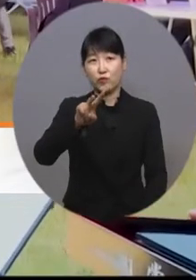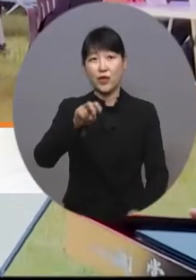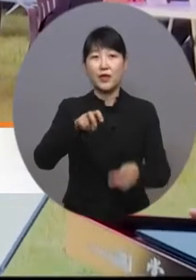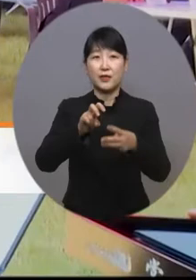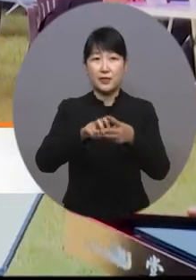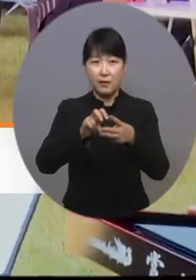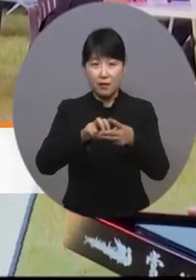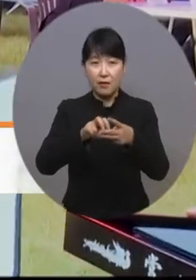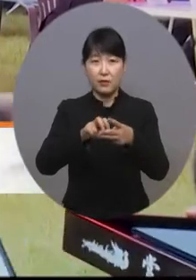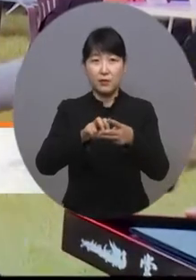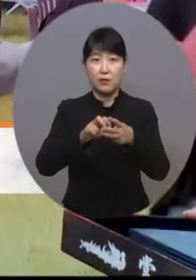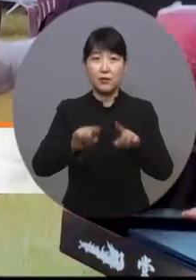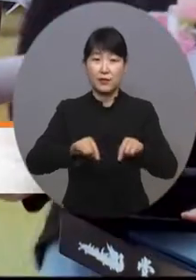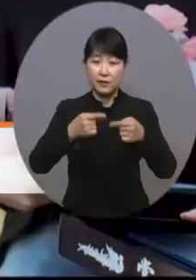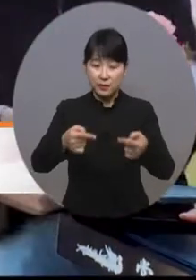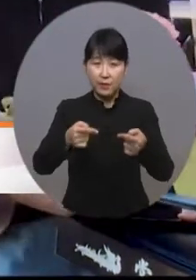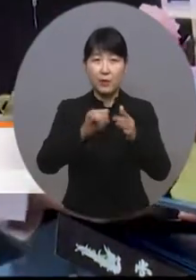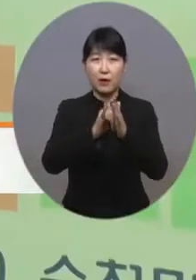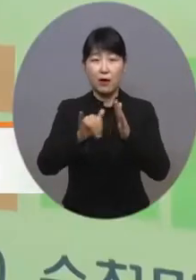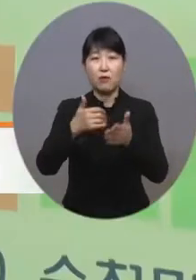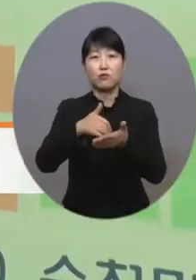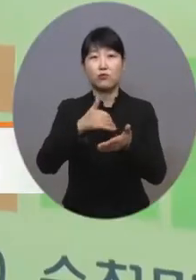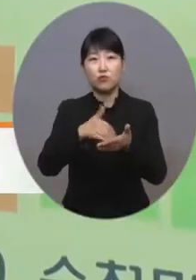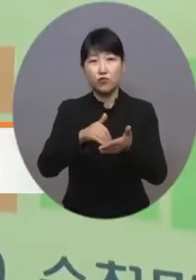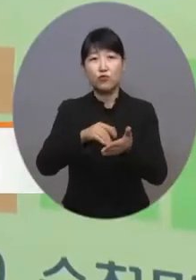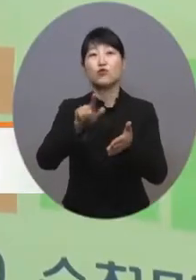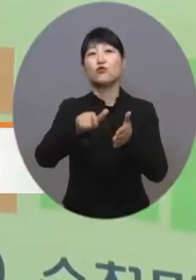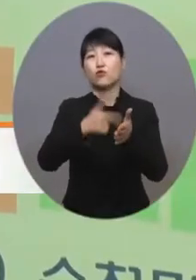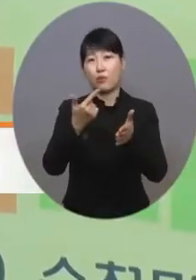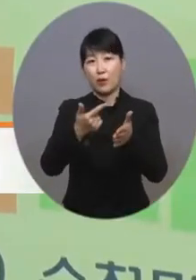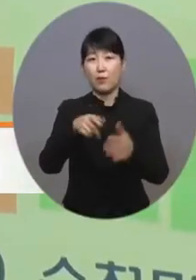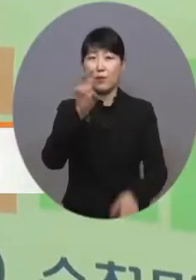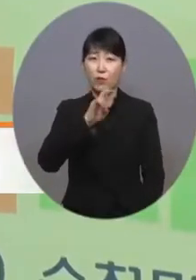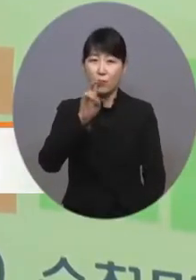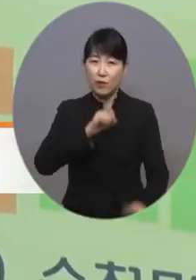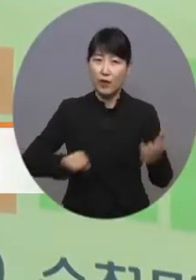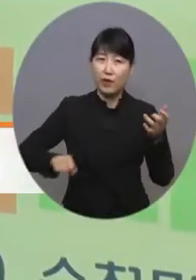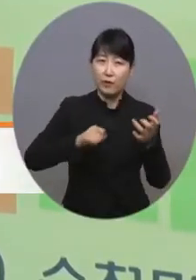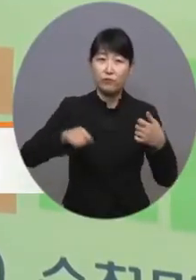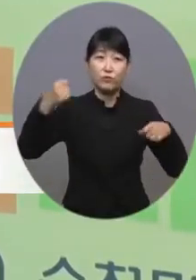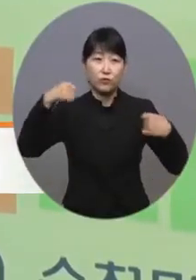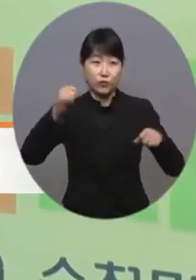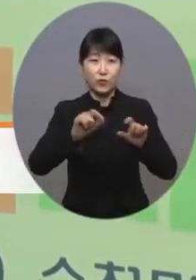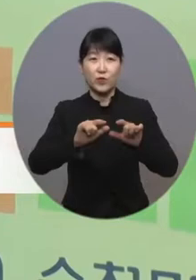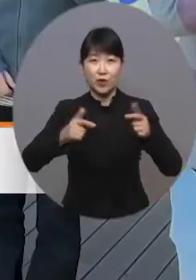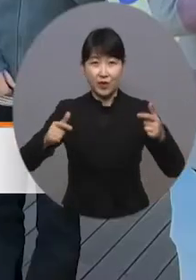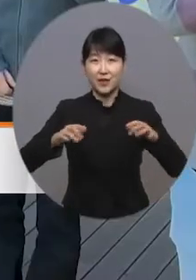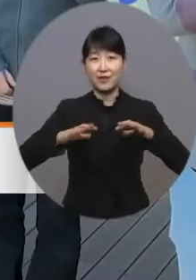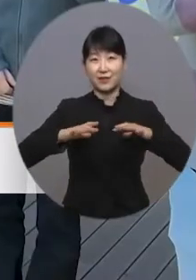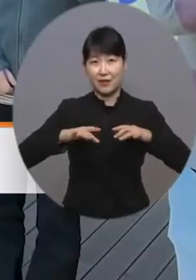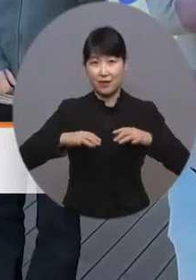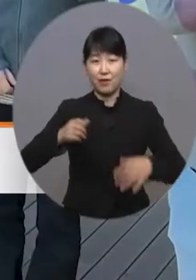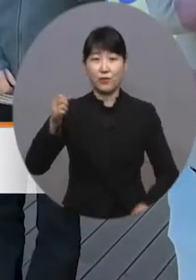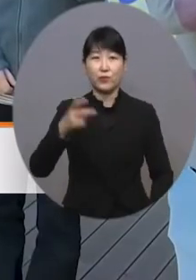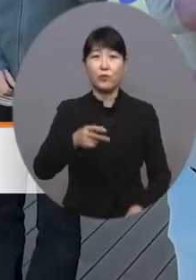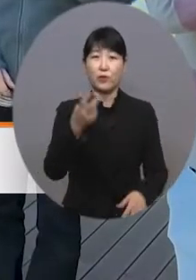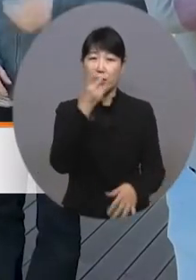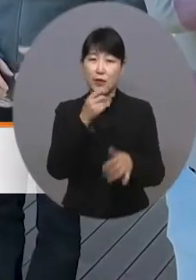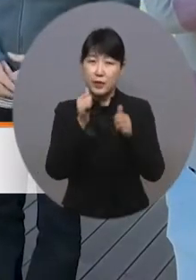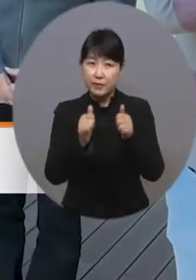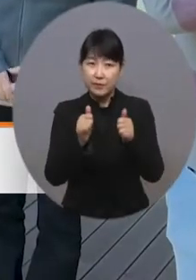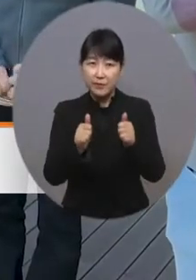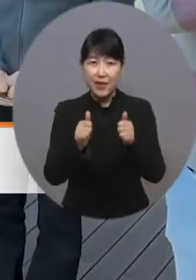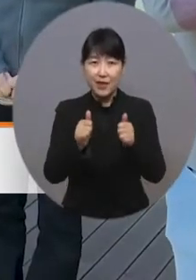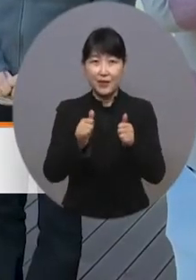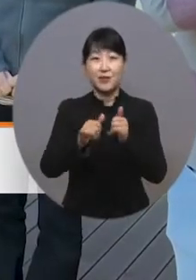명의 다문화 가족이 참가해 노래와 악기 연주, 댄스 등 그간 갈고 닦은 장기를 뽐내고 현장 심사를 거쳐